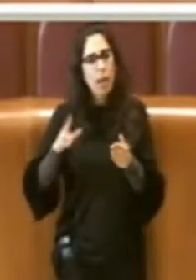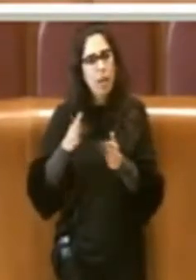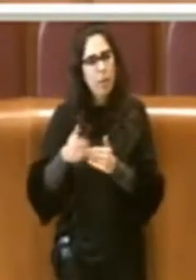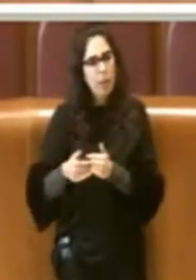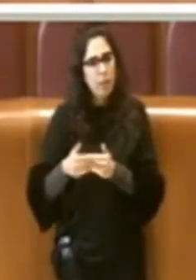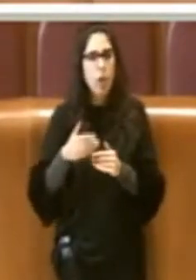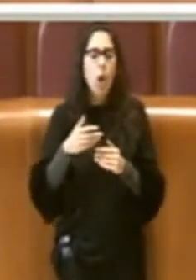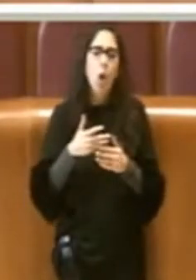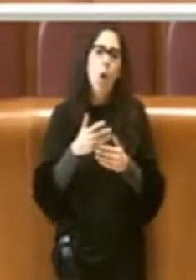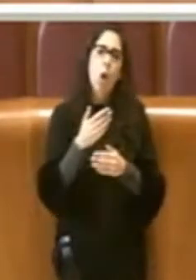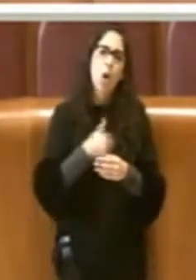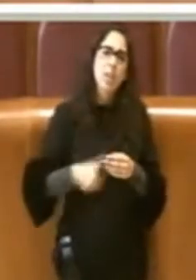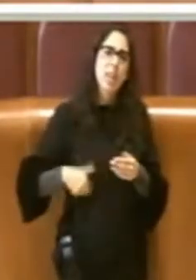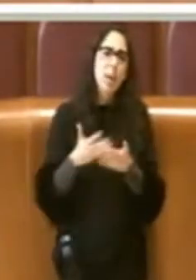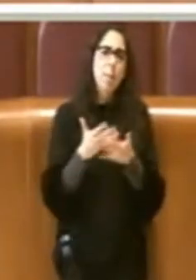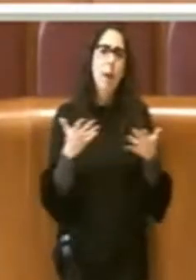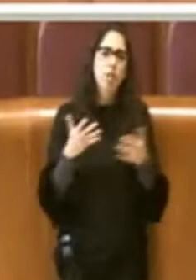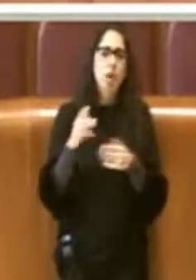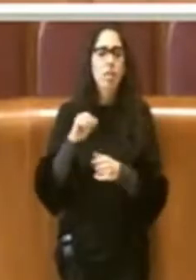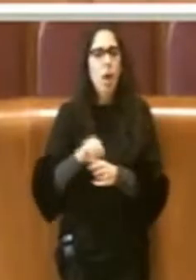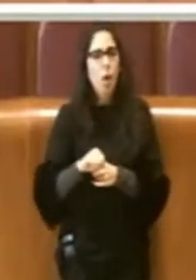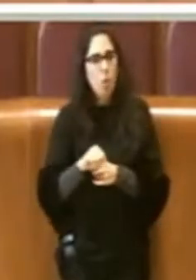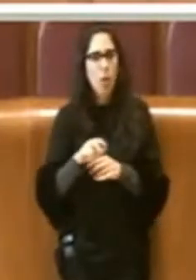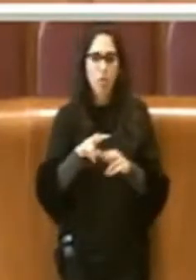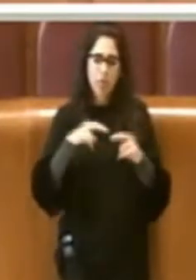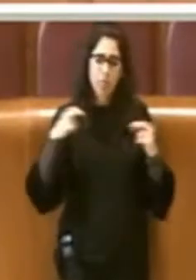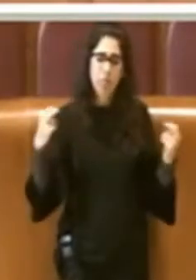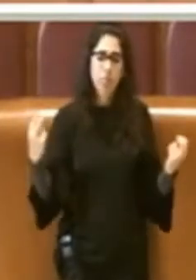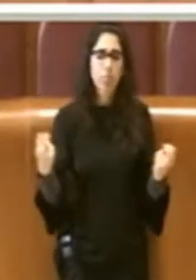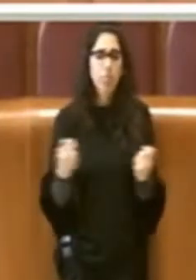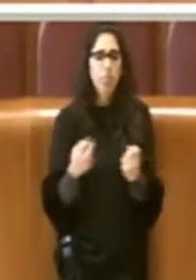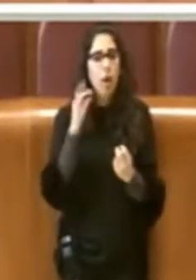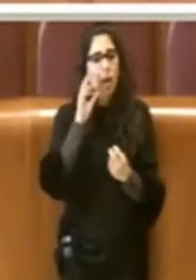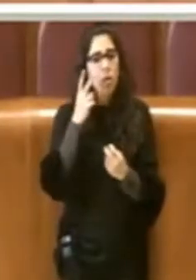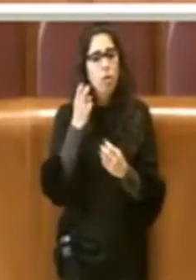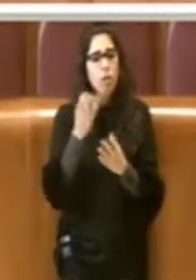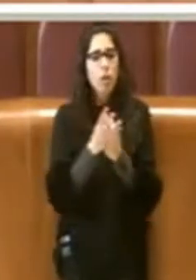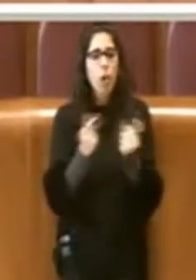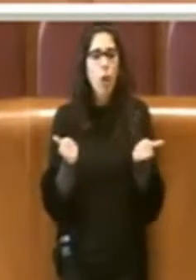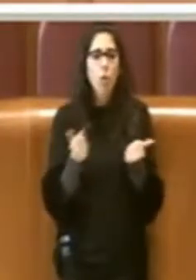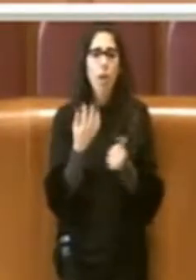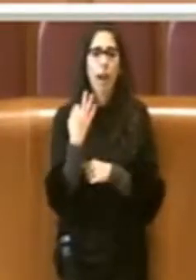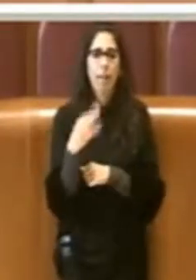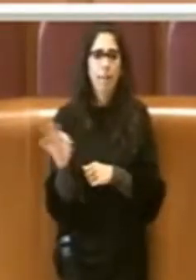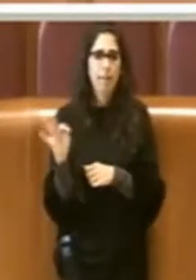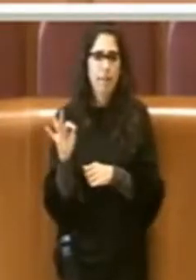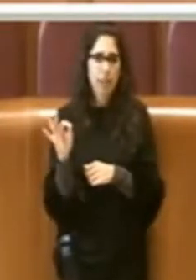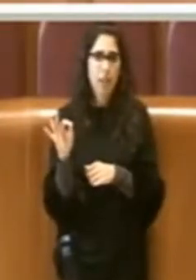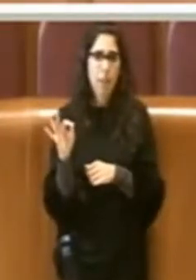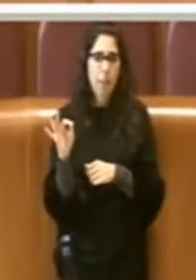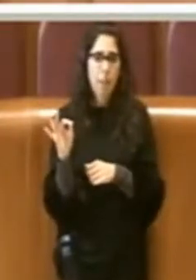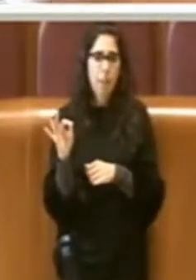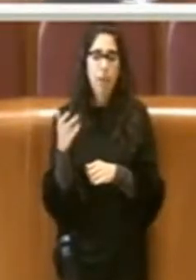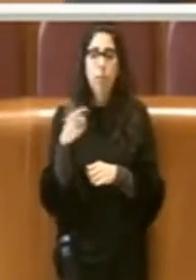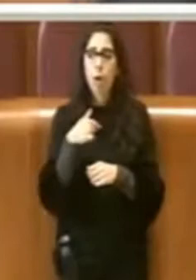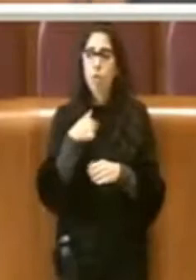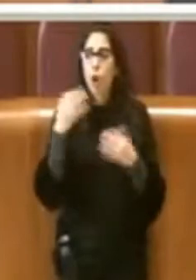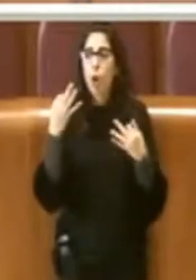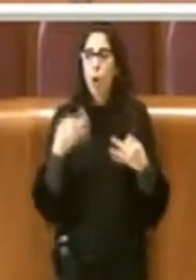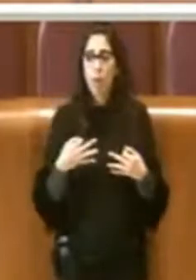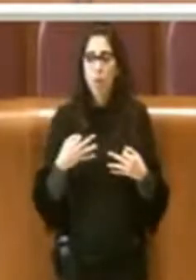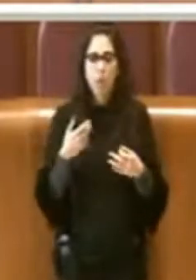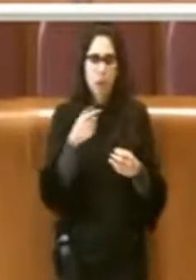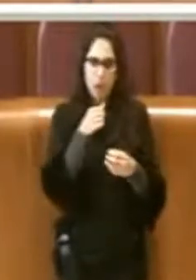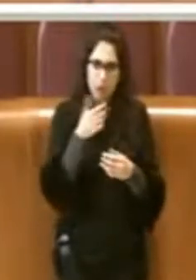consiglieri di maggioranza e di opposizione, per trovare una soluzione che sia ottimale per tutti, perché sono convinto che ci